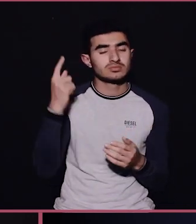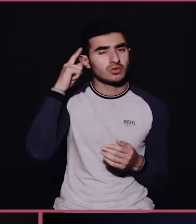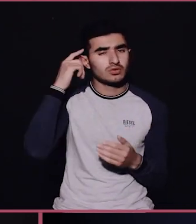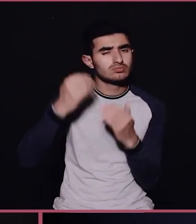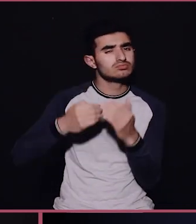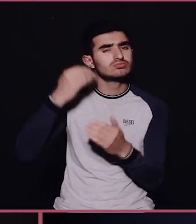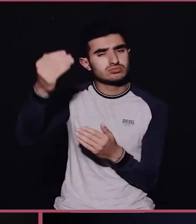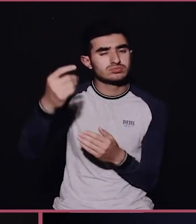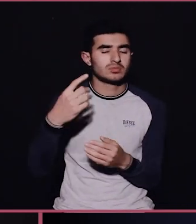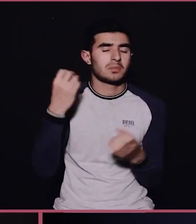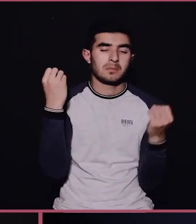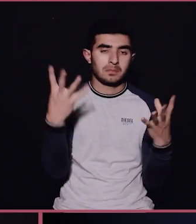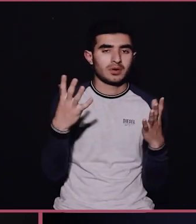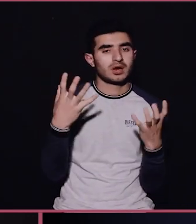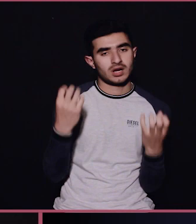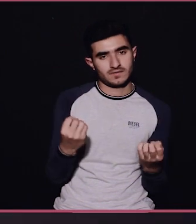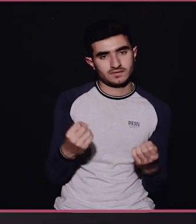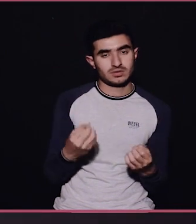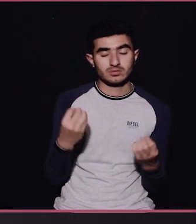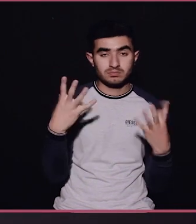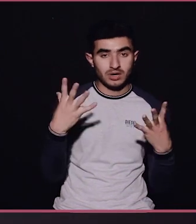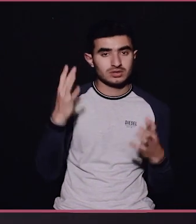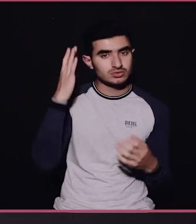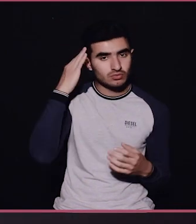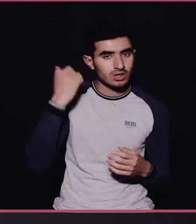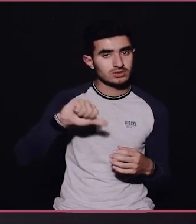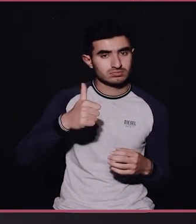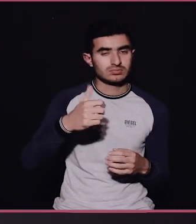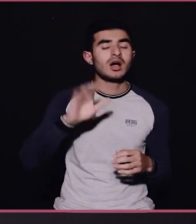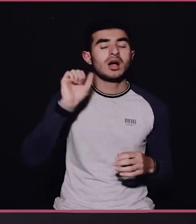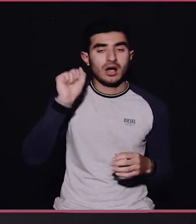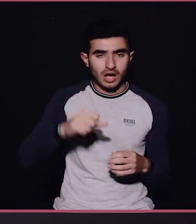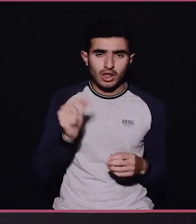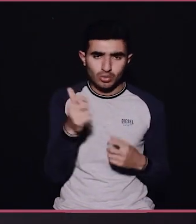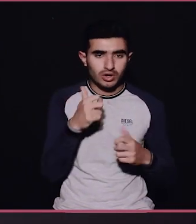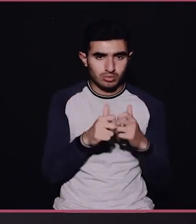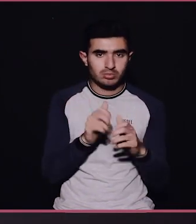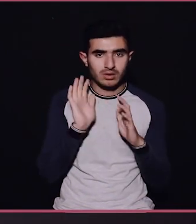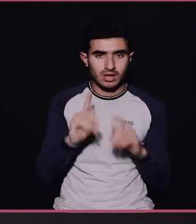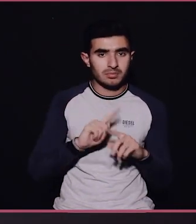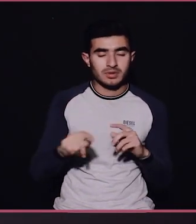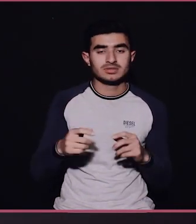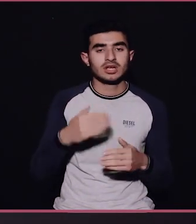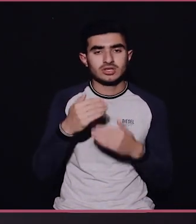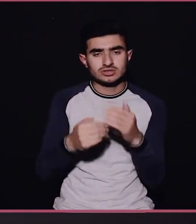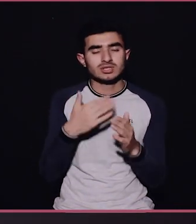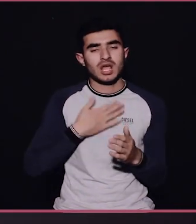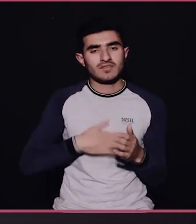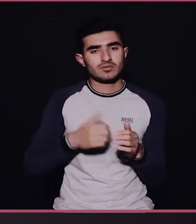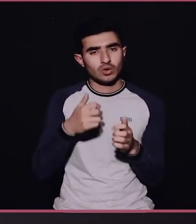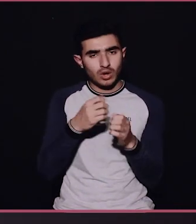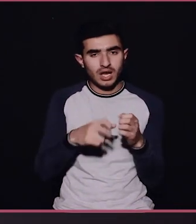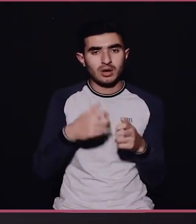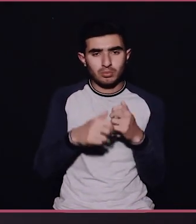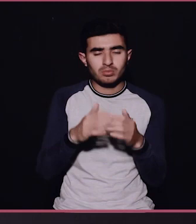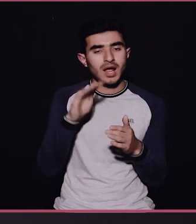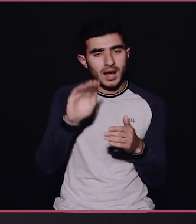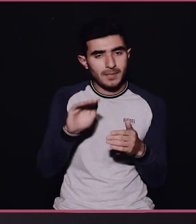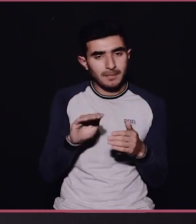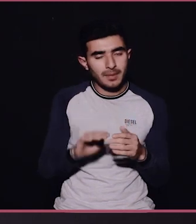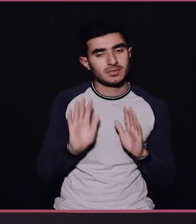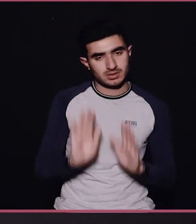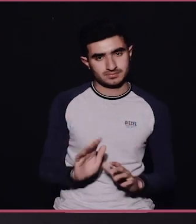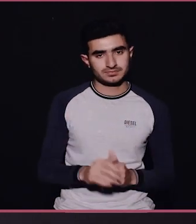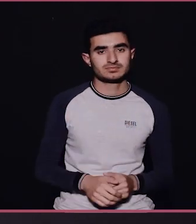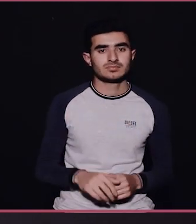دس از اے گڈ تھنگ. وی نیڈ ٹو کنٹینیو دس ٹرینڈ. The point is that the future looks bright and we need to make sure that the future stays bright. آپ کے پاس چیلنجز